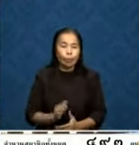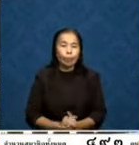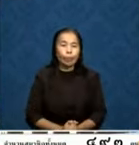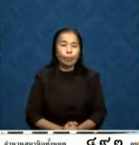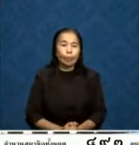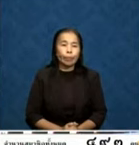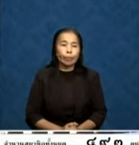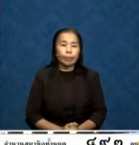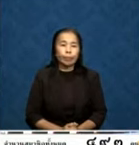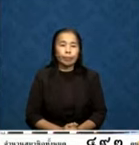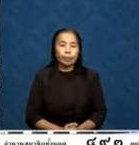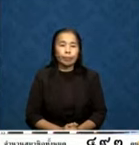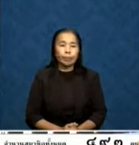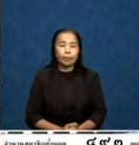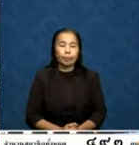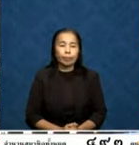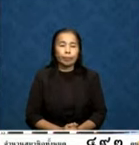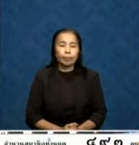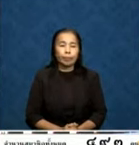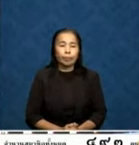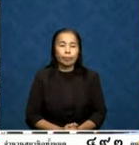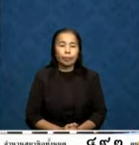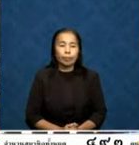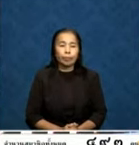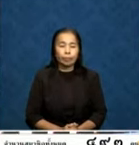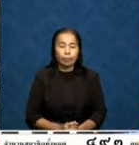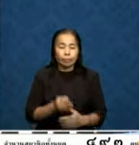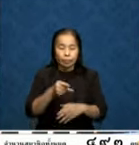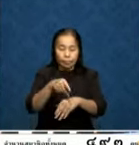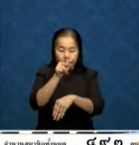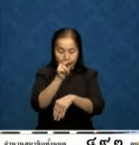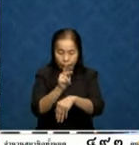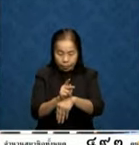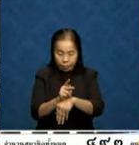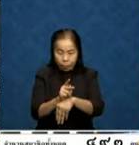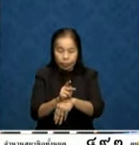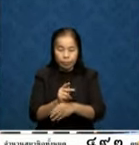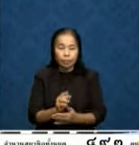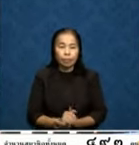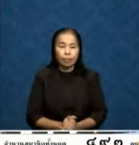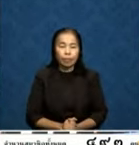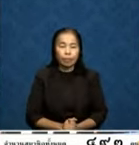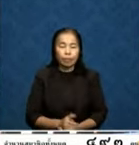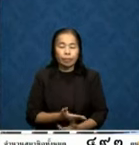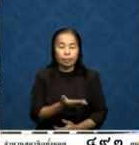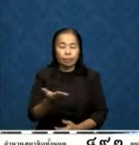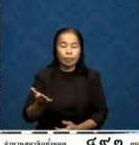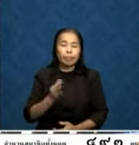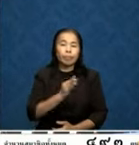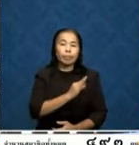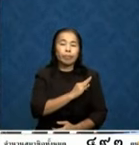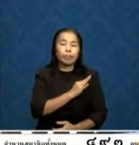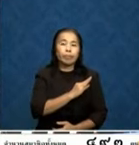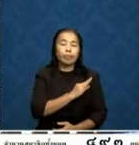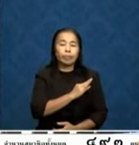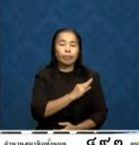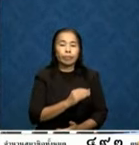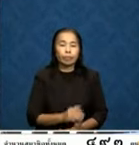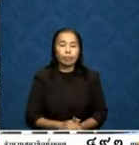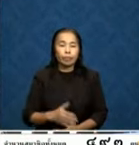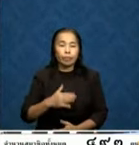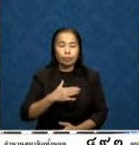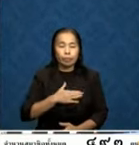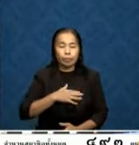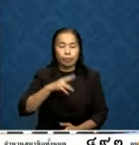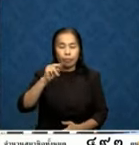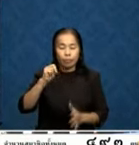ครับเชิญครับ กับเรียนท่านประธานสภาผู้แทนราษฎรแล้วก็ท่านสมาชิกสภาผู้แทนราษฎรนะครับผมนรมิตรส